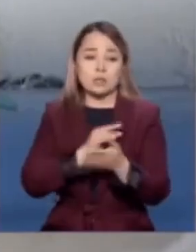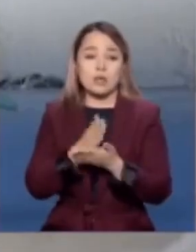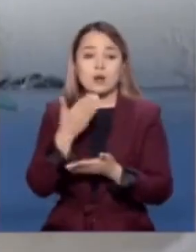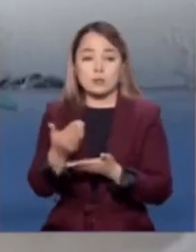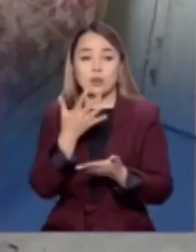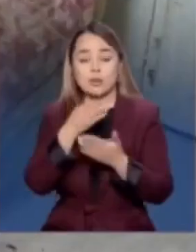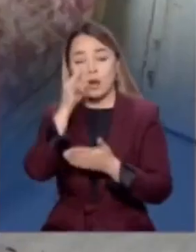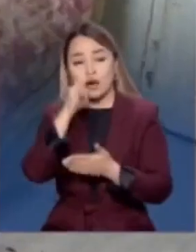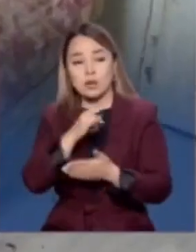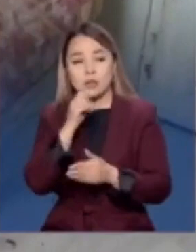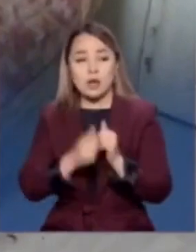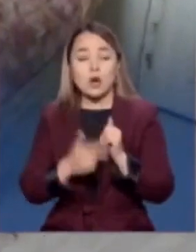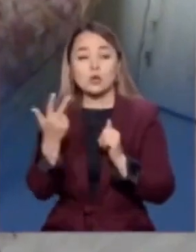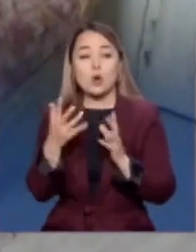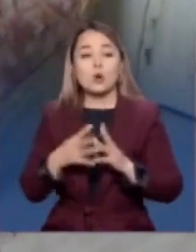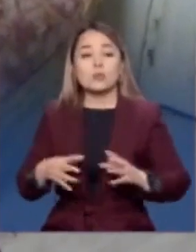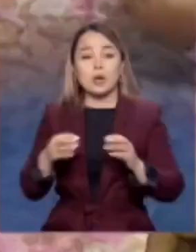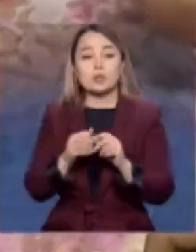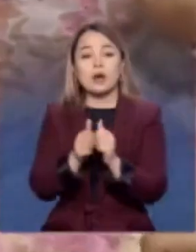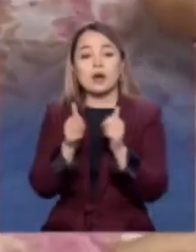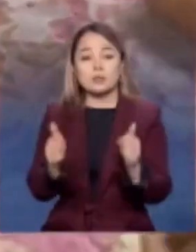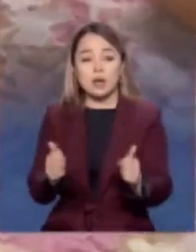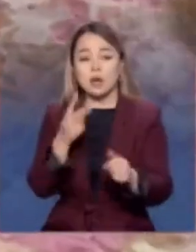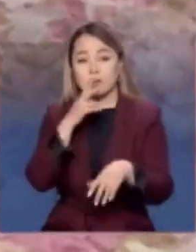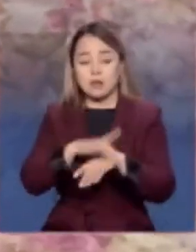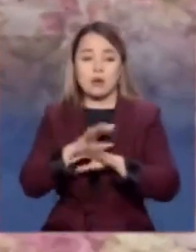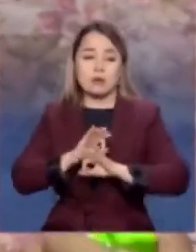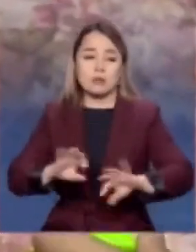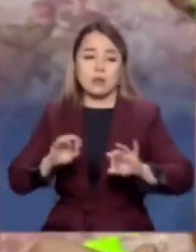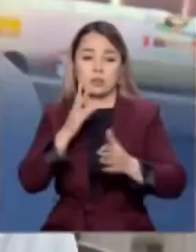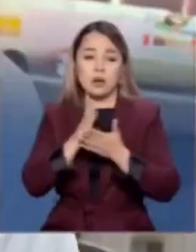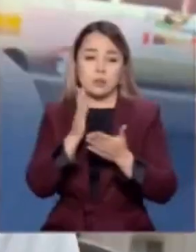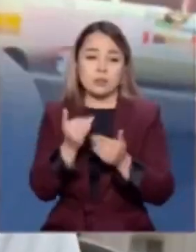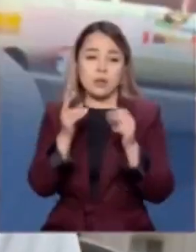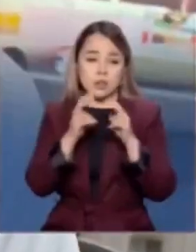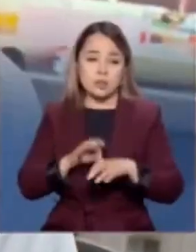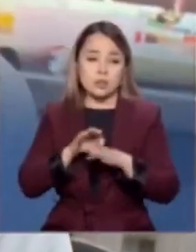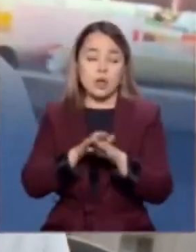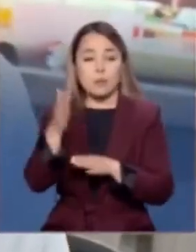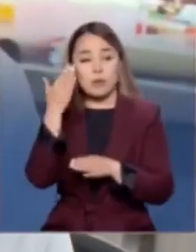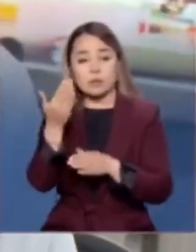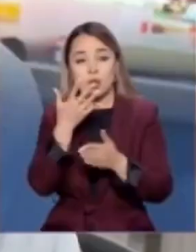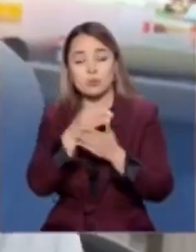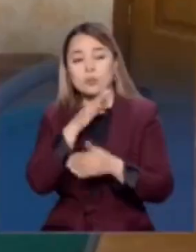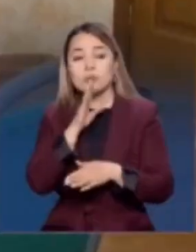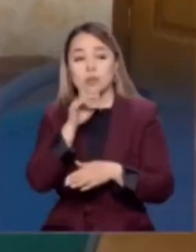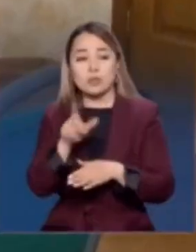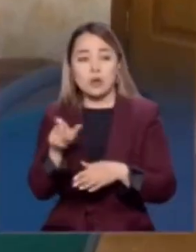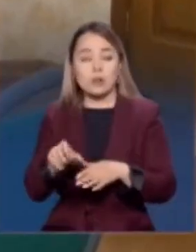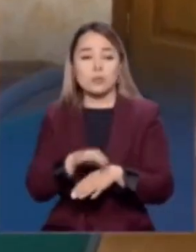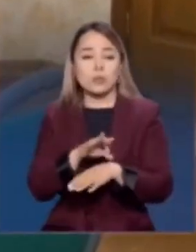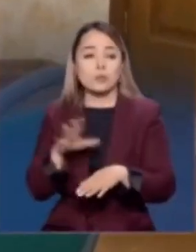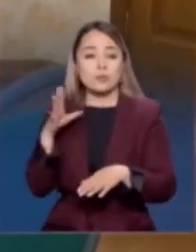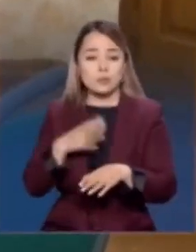қызметкері Қазақстанда әрбір үшінші отбасы ажырасады деген дерек айтты. Бірақ саланы зерттеушілер пікірінше, көп келінші күйеуінің ұрғанына